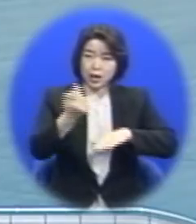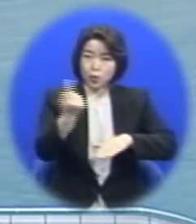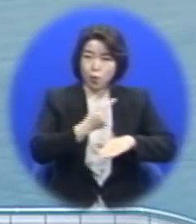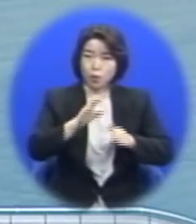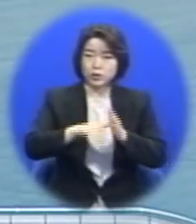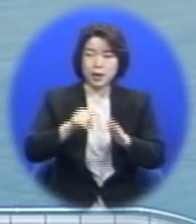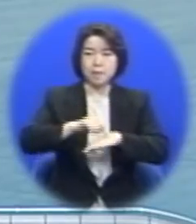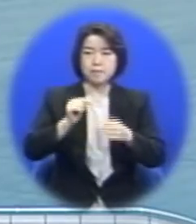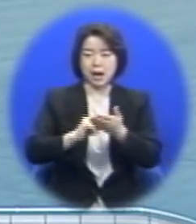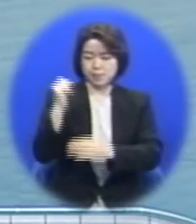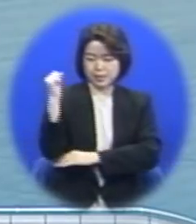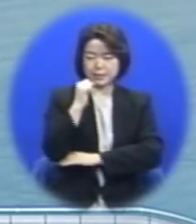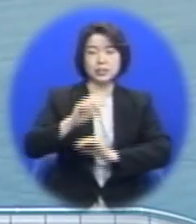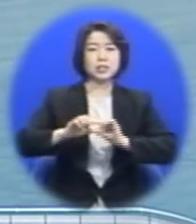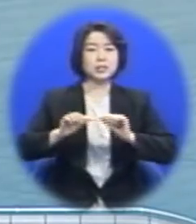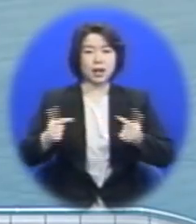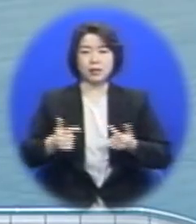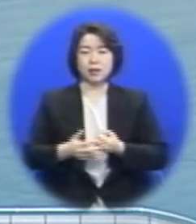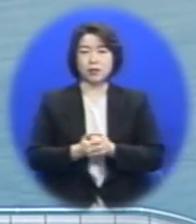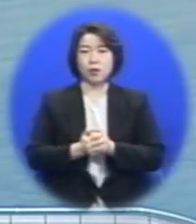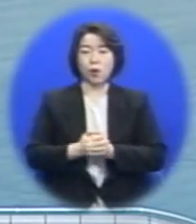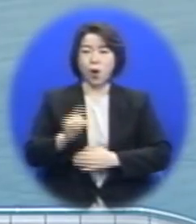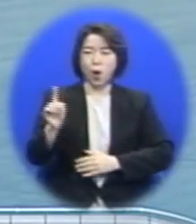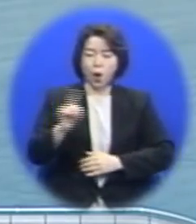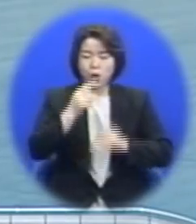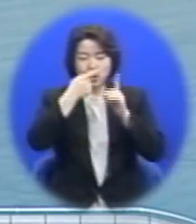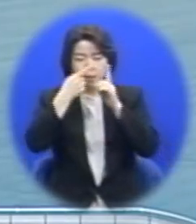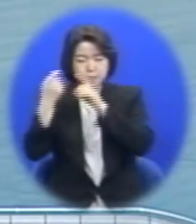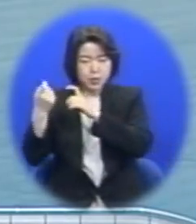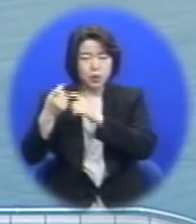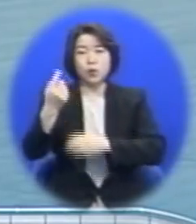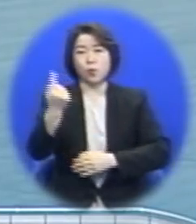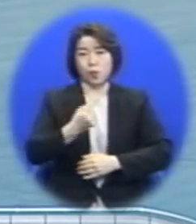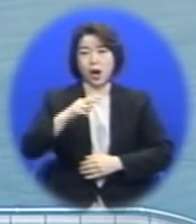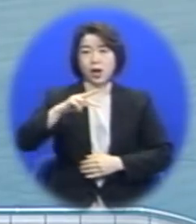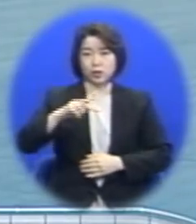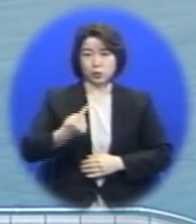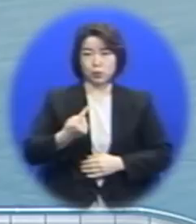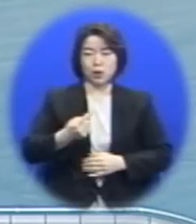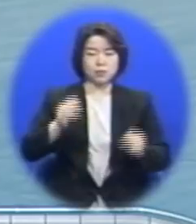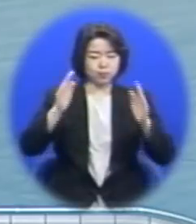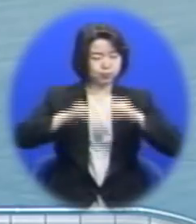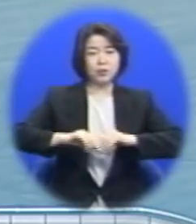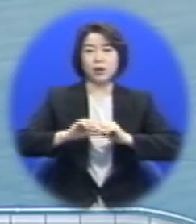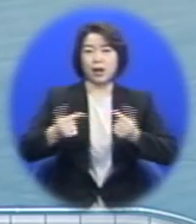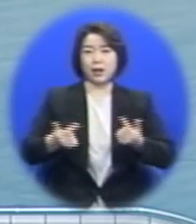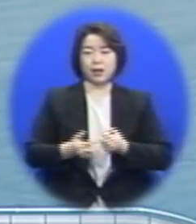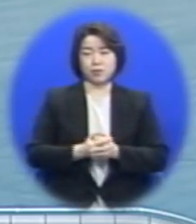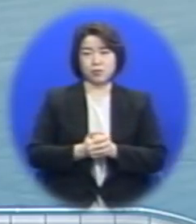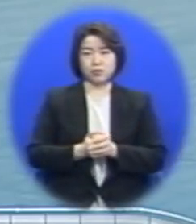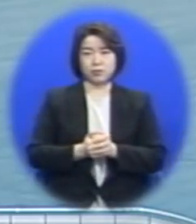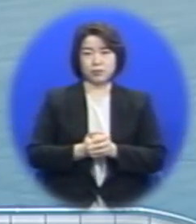흔들리지 않습니다. 어떤 미혹과 유혹이 온다 하더라도 무너지지 않습니다.